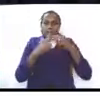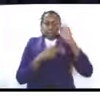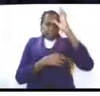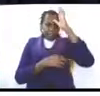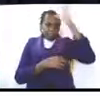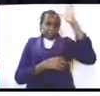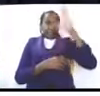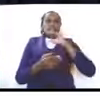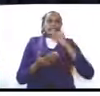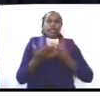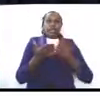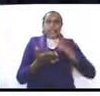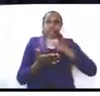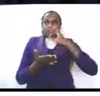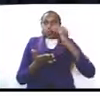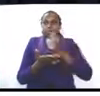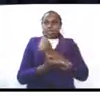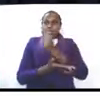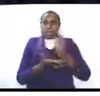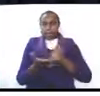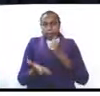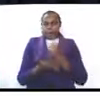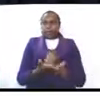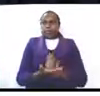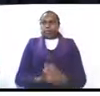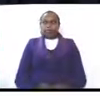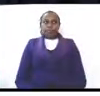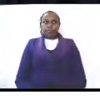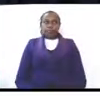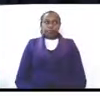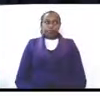Baba, Mwana na Roho Mtakatifu.